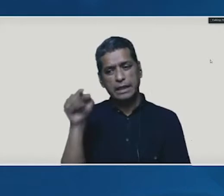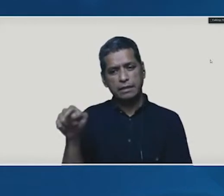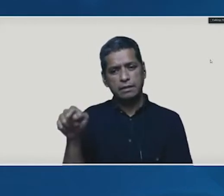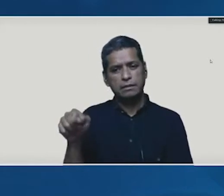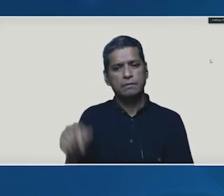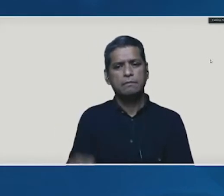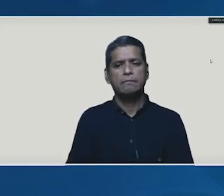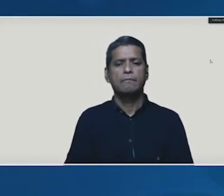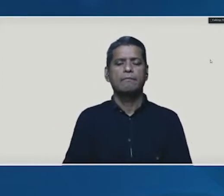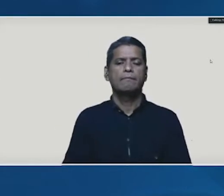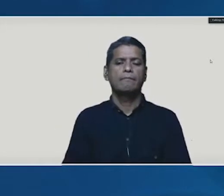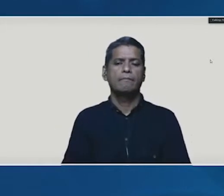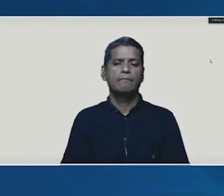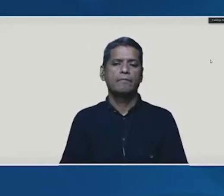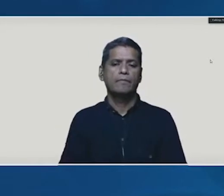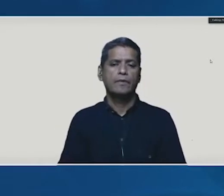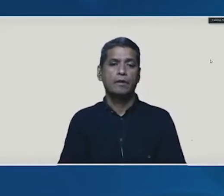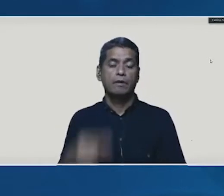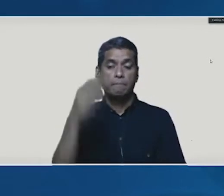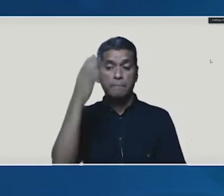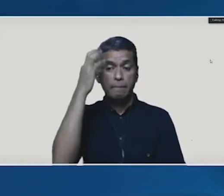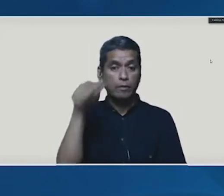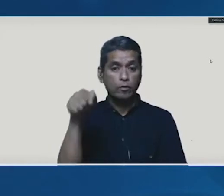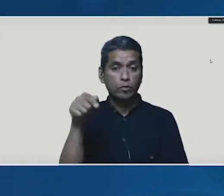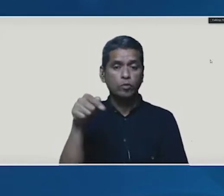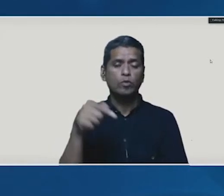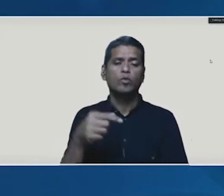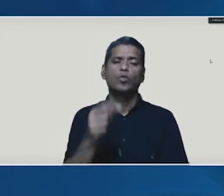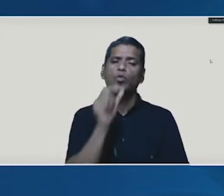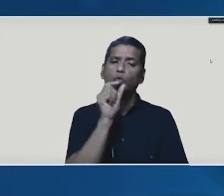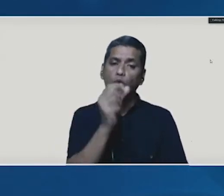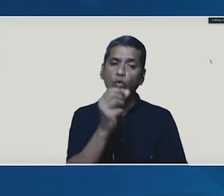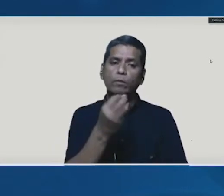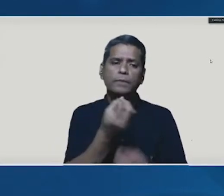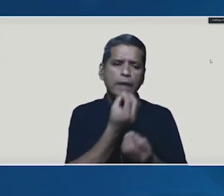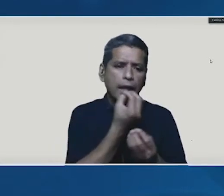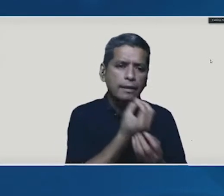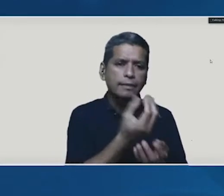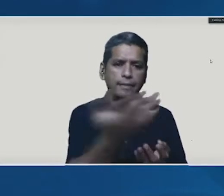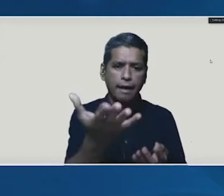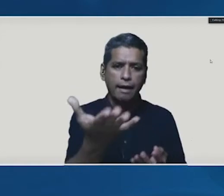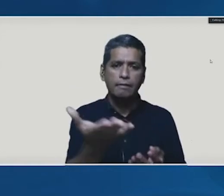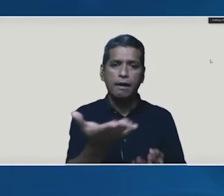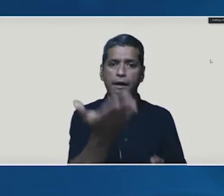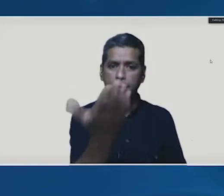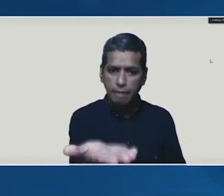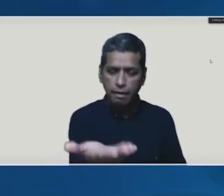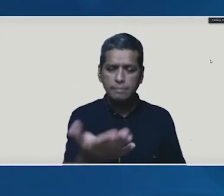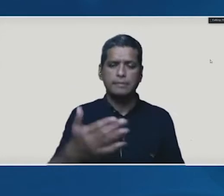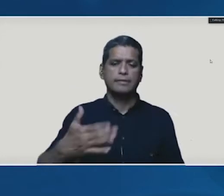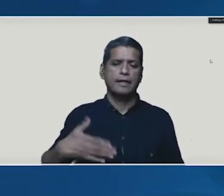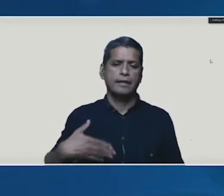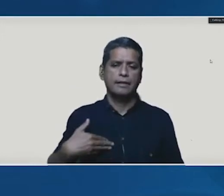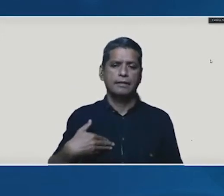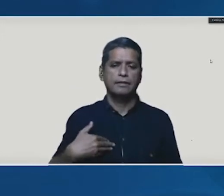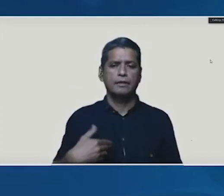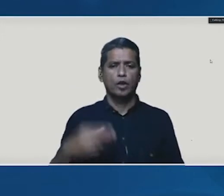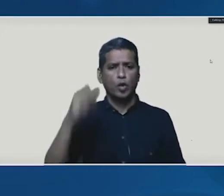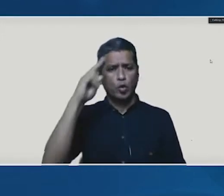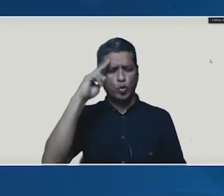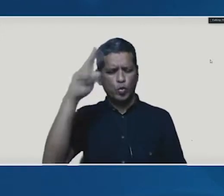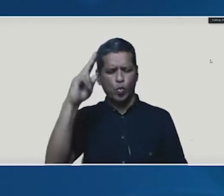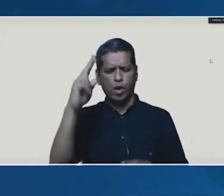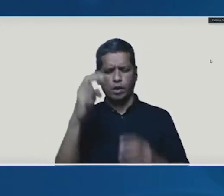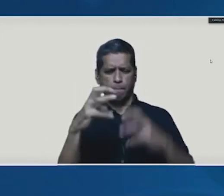mimpi untuk menyatakan kepada anda dan saya bahwa ketuhanan yang maha esa it yang maha esa itu